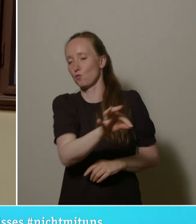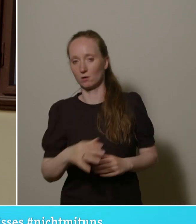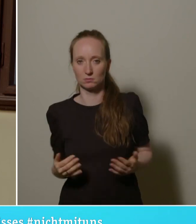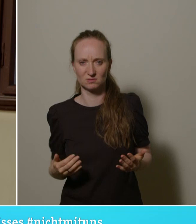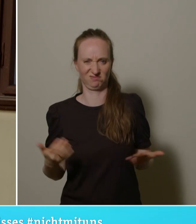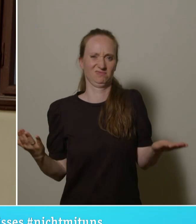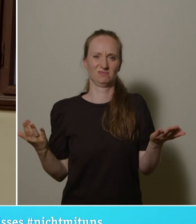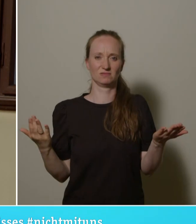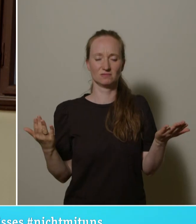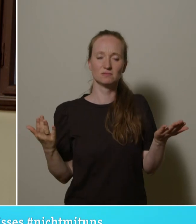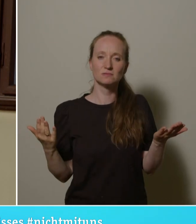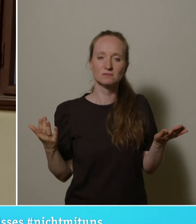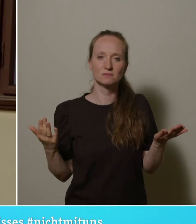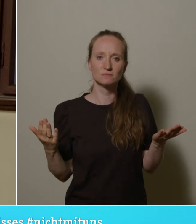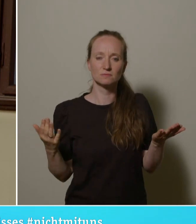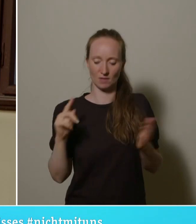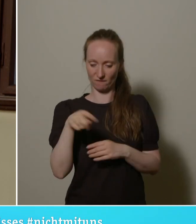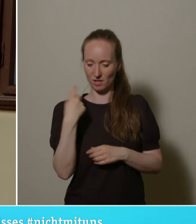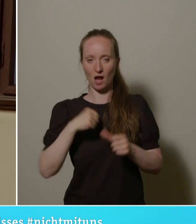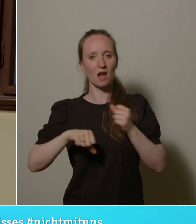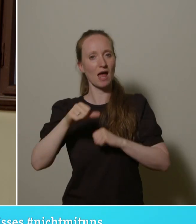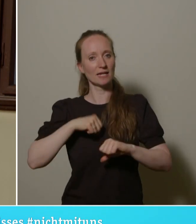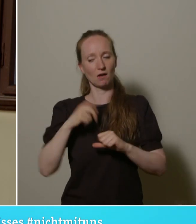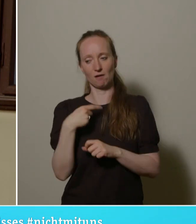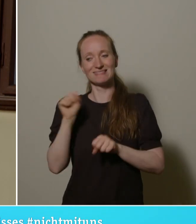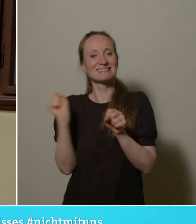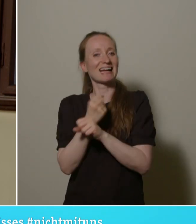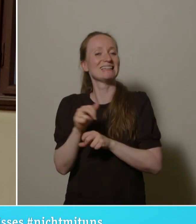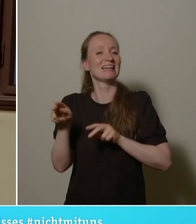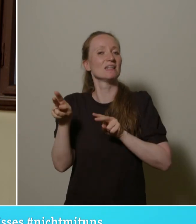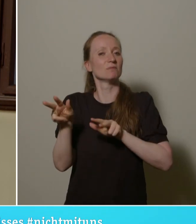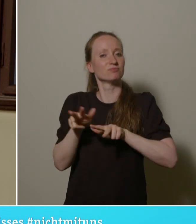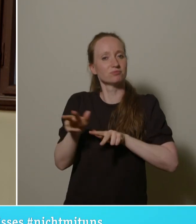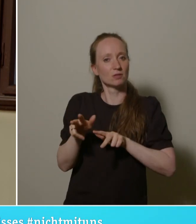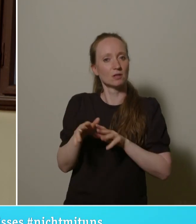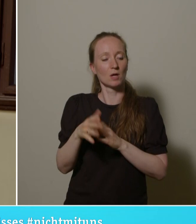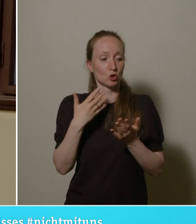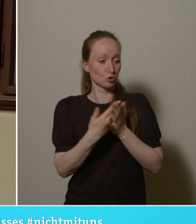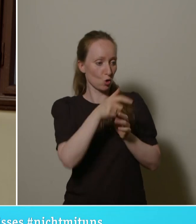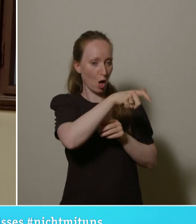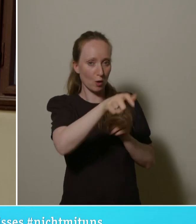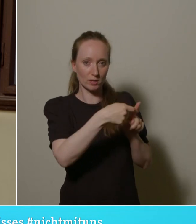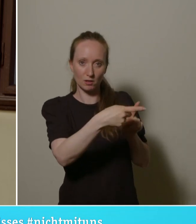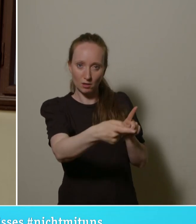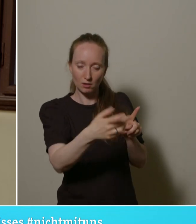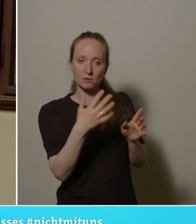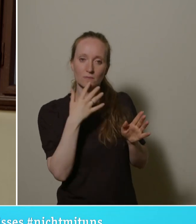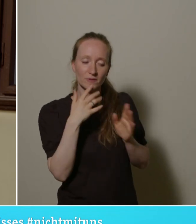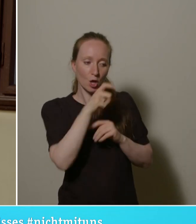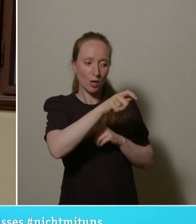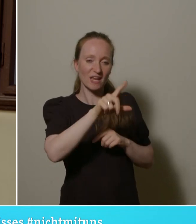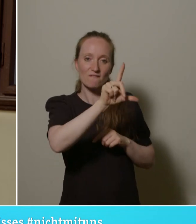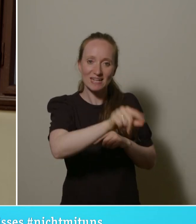Für diejenigen Leute, das können wir leider hier aus Jena nicht regeln, dass wir sagen, hey, ihr müsst auch eine Variante finden für die, die wenig Geld haben, dass sie